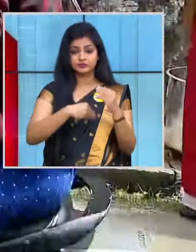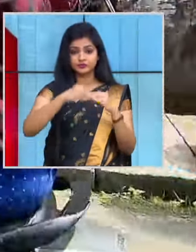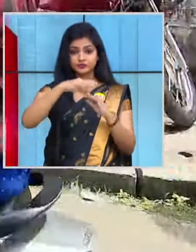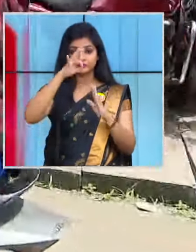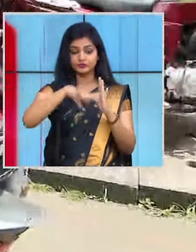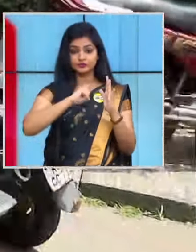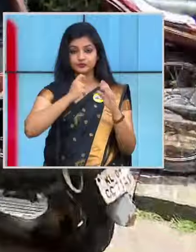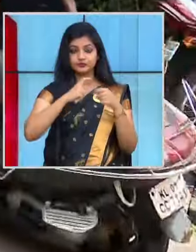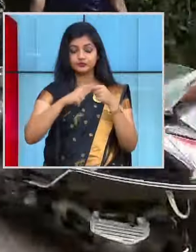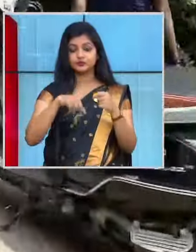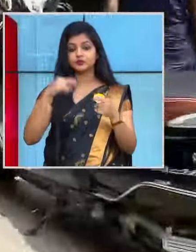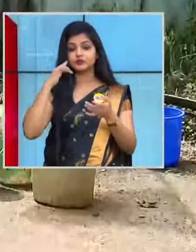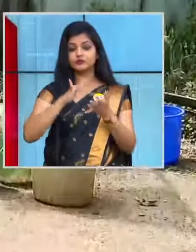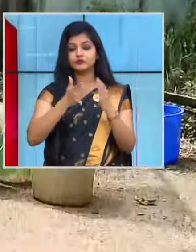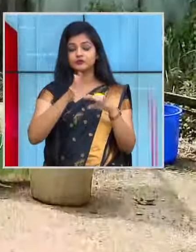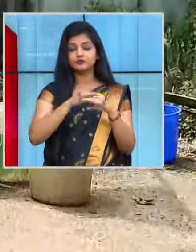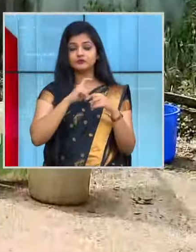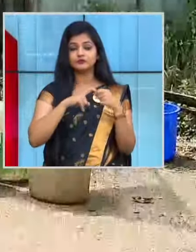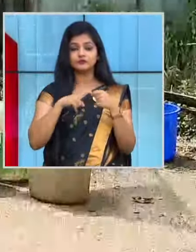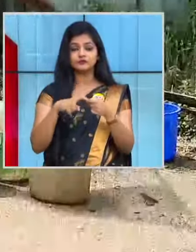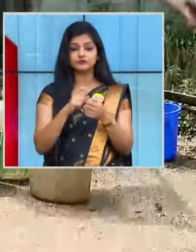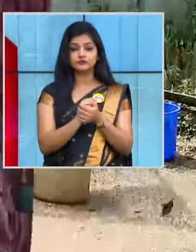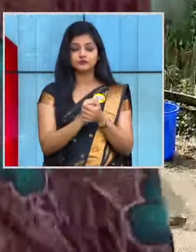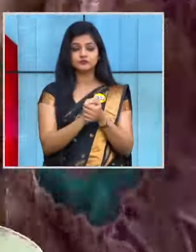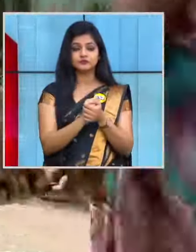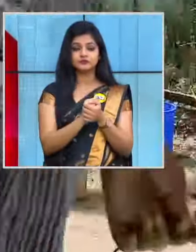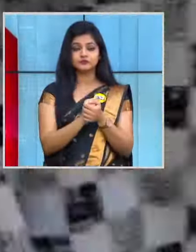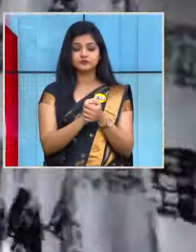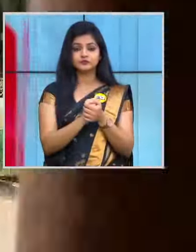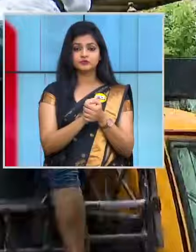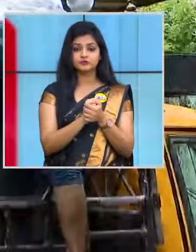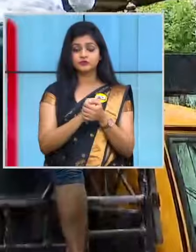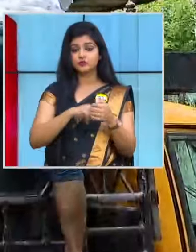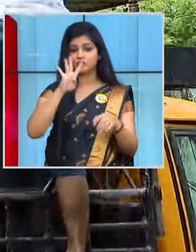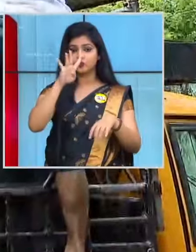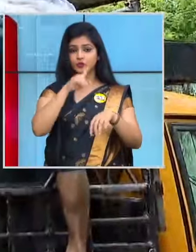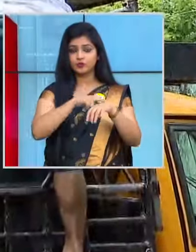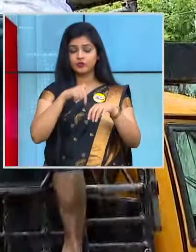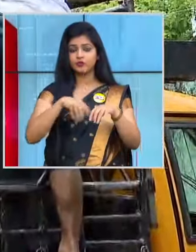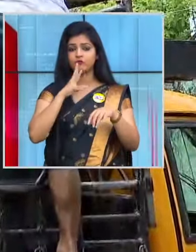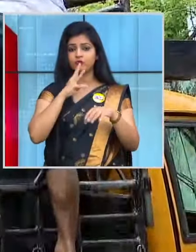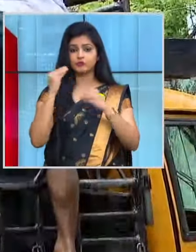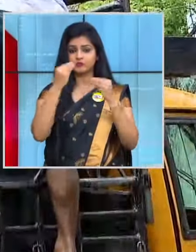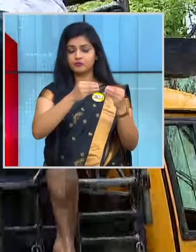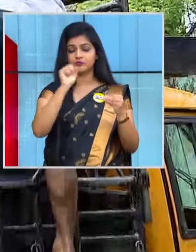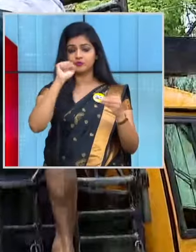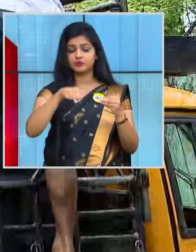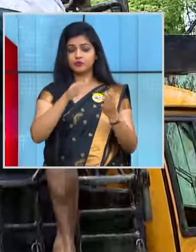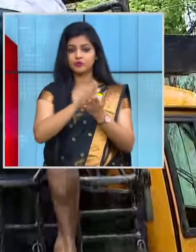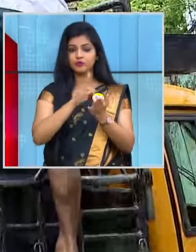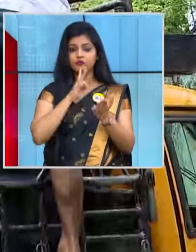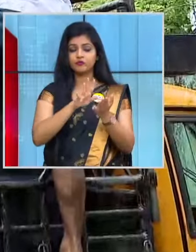വിവരങ്ങളുമായി അജീഷ് ജയകുമാറും സലീം മാലിക്കും നമുക്കൊപ്പം ചേരുന്നുണ്ട്. ആദ്യം അജീഷ് ജയകുമാറിലേക്കാണ്. അജീഷ്, 4 മണിയോടുകൂടി വെള്ളം എത്തും എന്നുള്ളതായിരുന്നു ആ